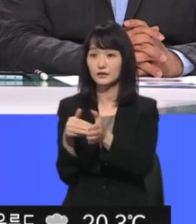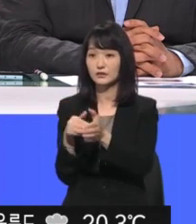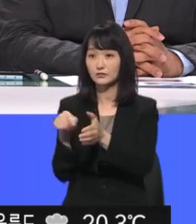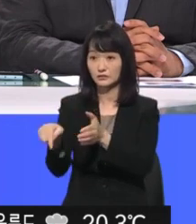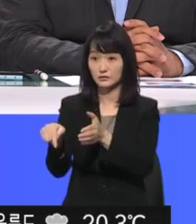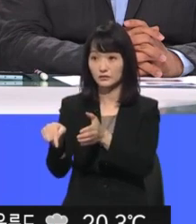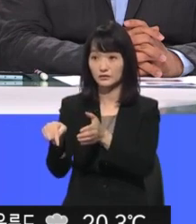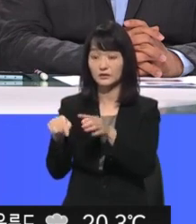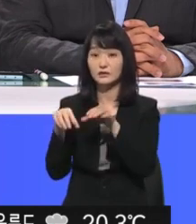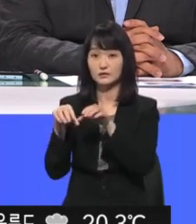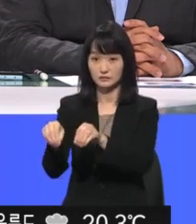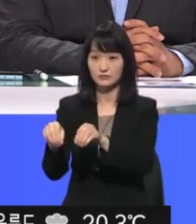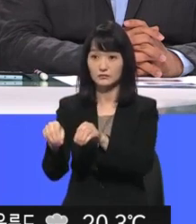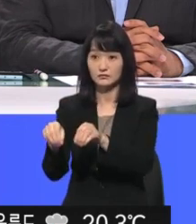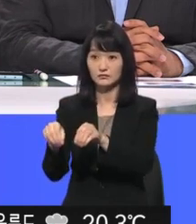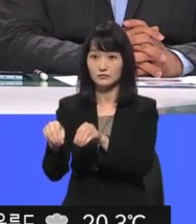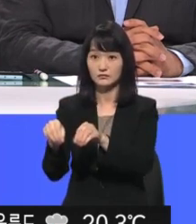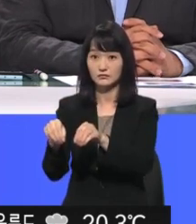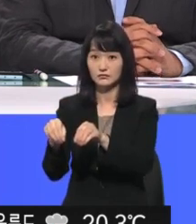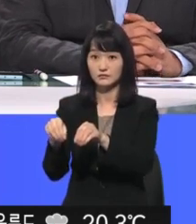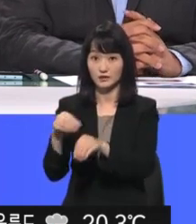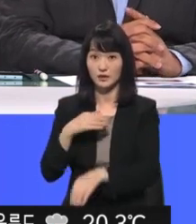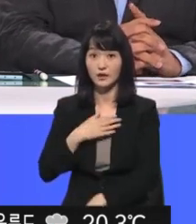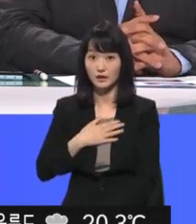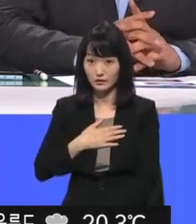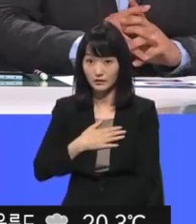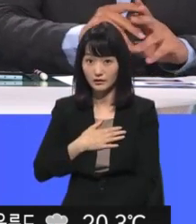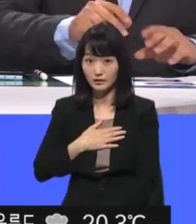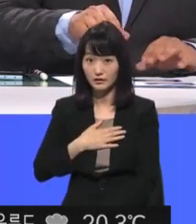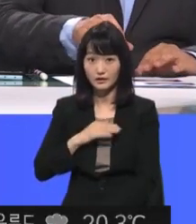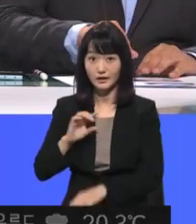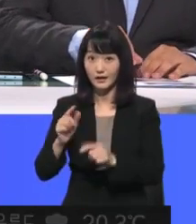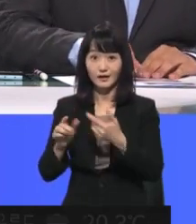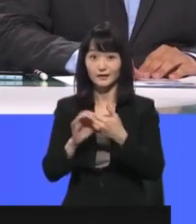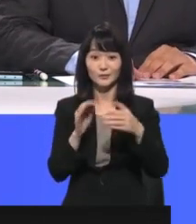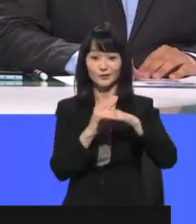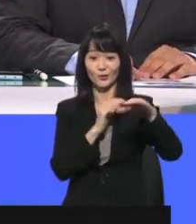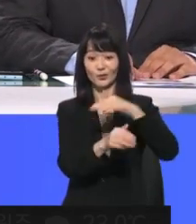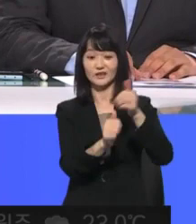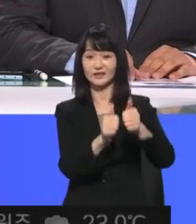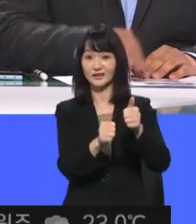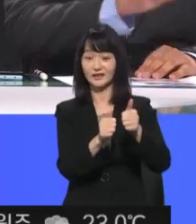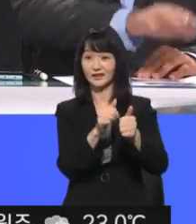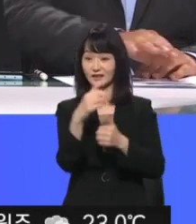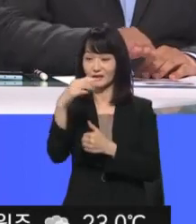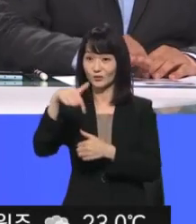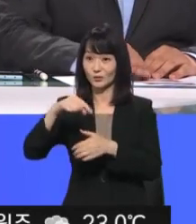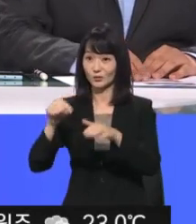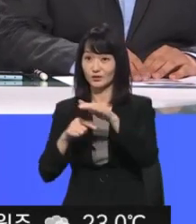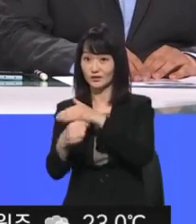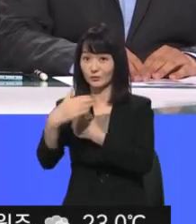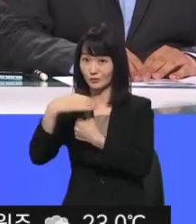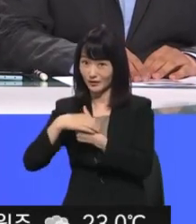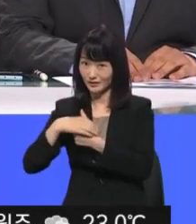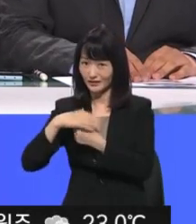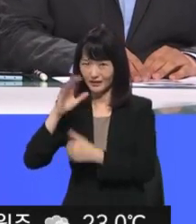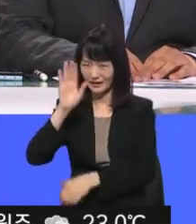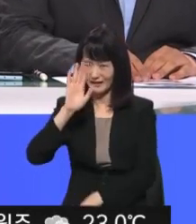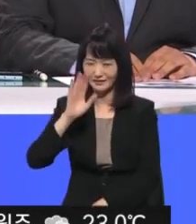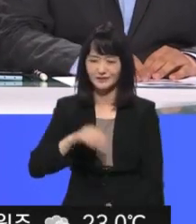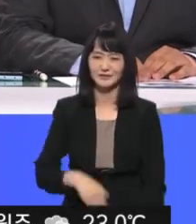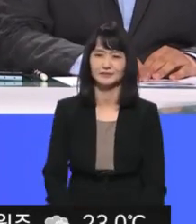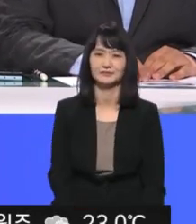그만둔다고 우리가 예 이해하고 있으면 되는거 그렇습니다 아니면 지금 당 되었을까요 bd 살려 바울이 하셔서 아직 에스